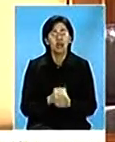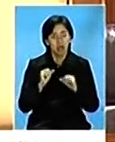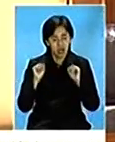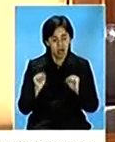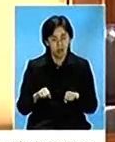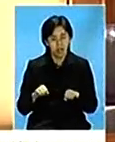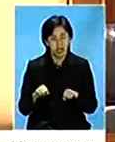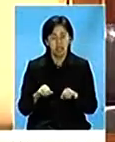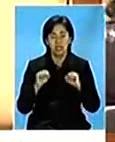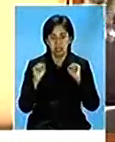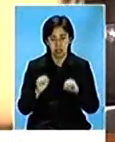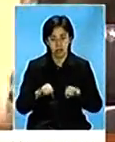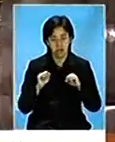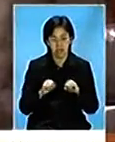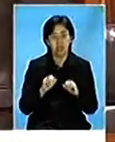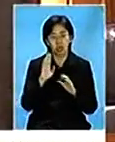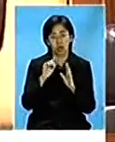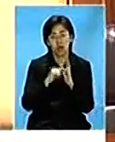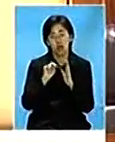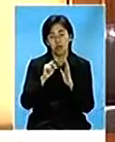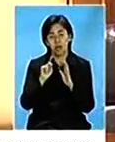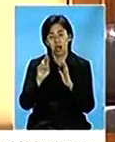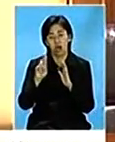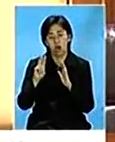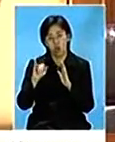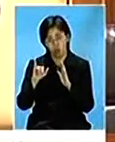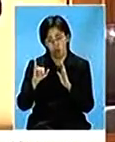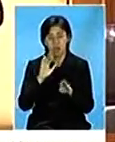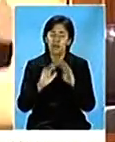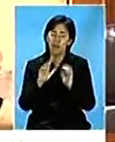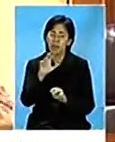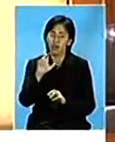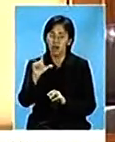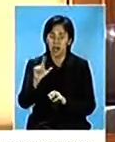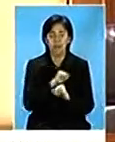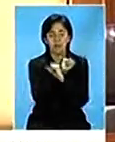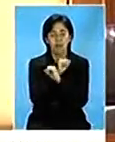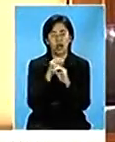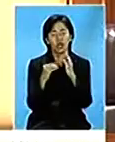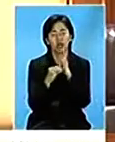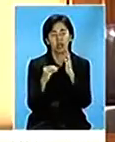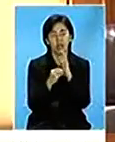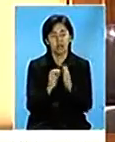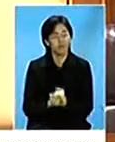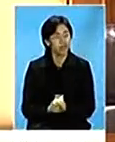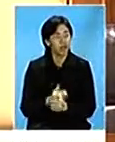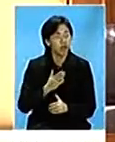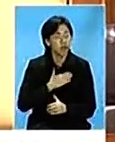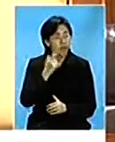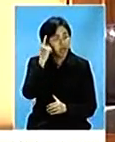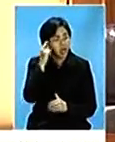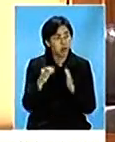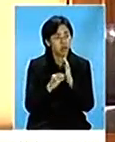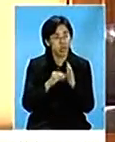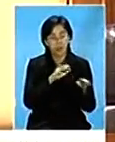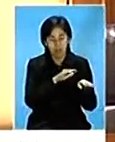ไรละ retention wall แถวๆบางกรวยนะครับอีก300 กว่าล้านนะครับนั่นก็เพื่อปกป้องนะฮะกทมเพราะฉะนั้นผมก็หวังว่ากทมพร้อมก็แล้วกัน